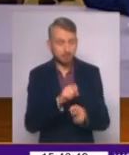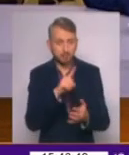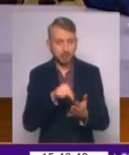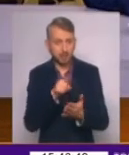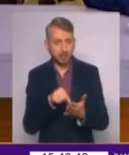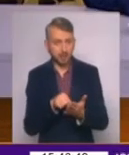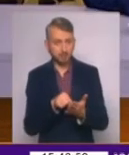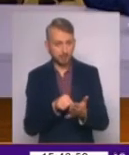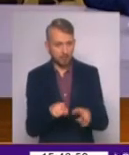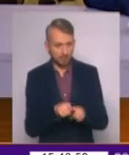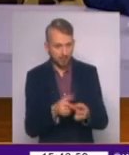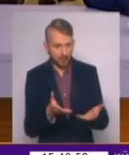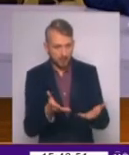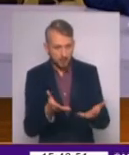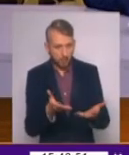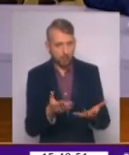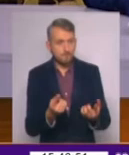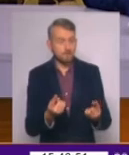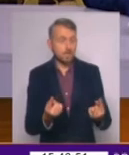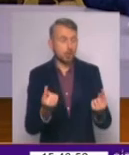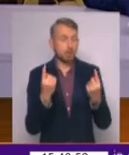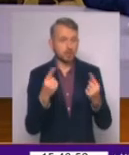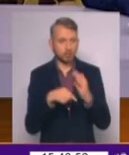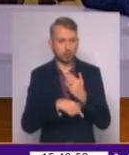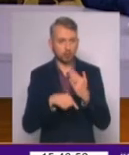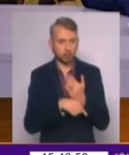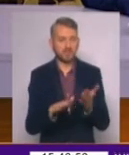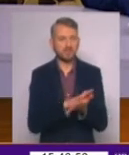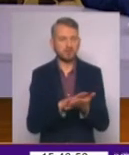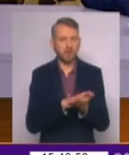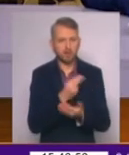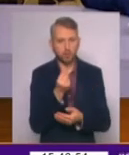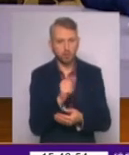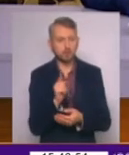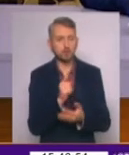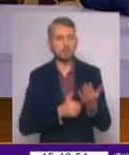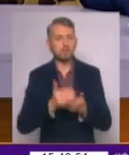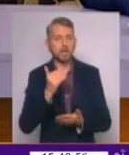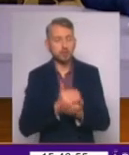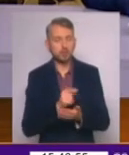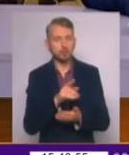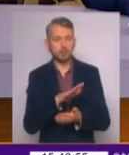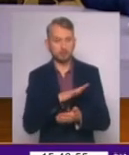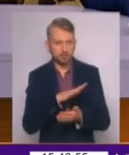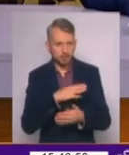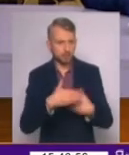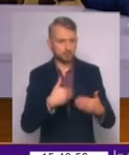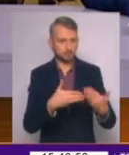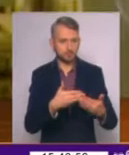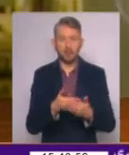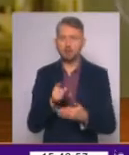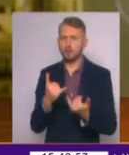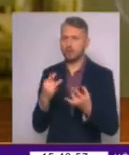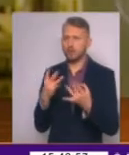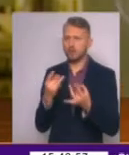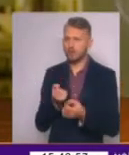ну, от такої великомасштабної корупції, відмивання коштів, щоб нарешті вони були зрушені з місця. От ви сьогодні розказали про